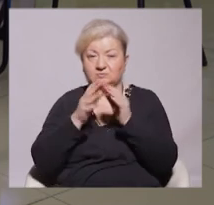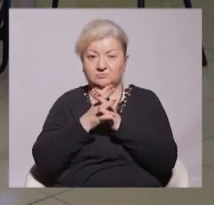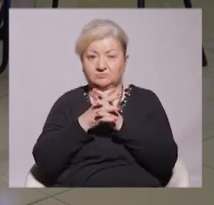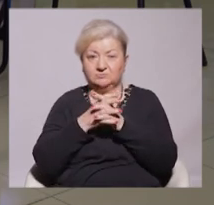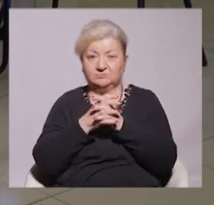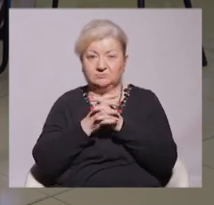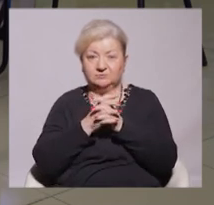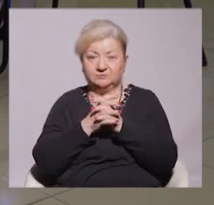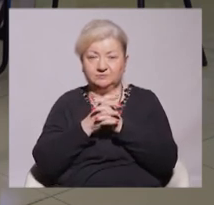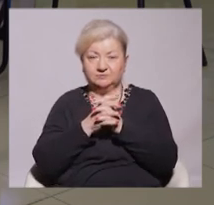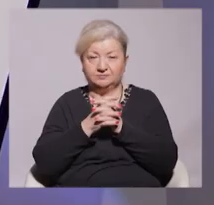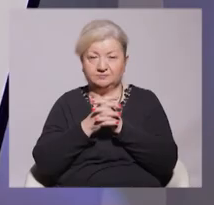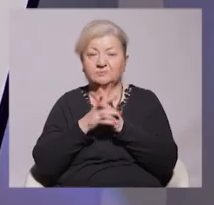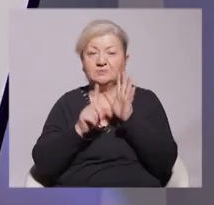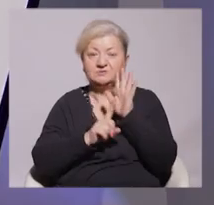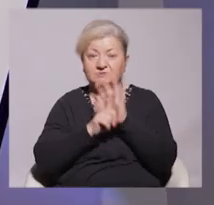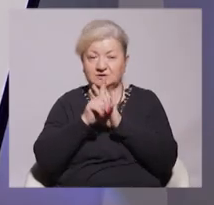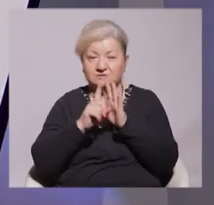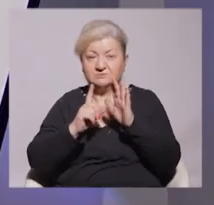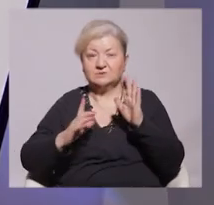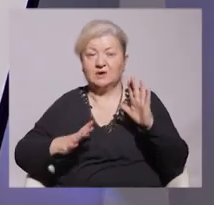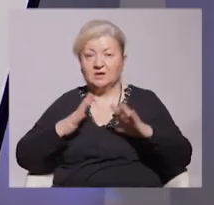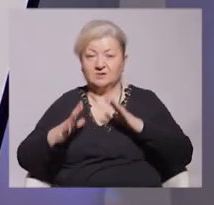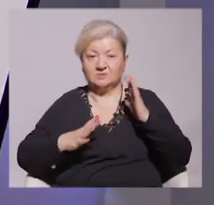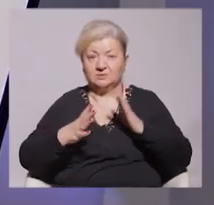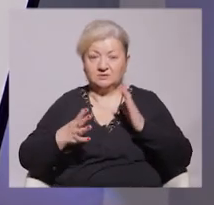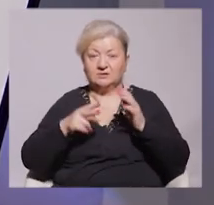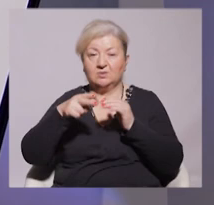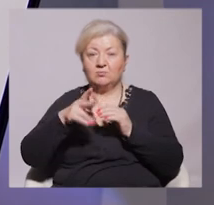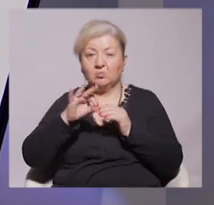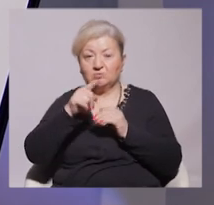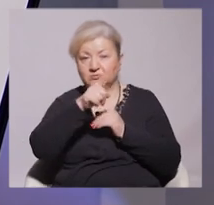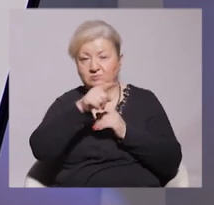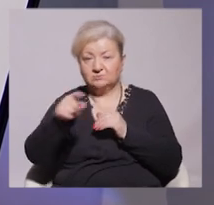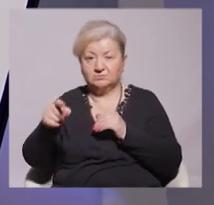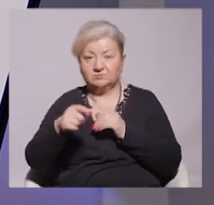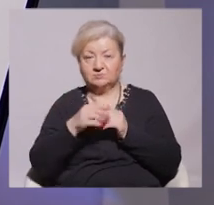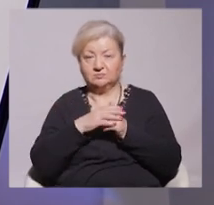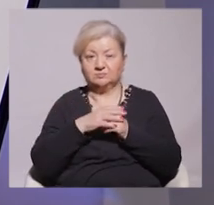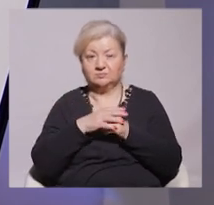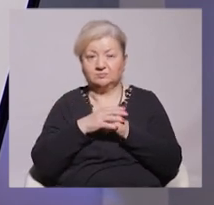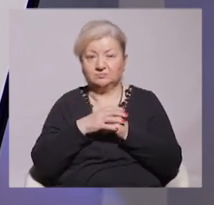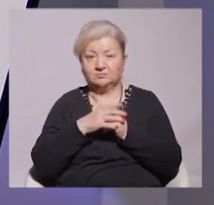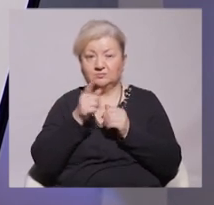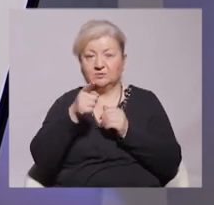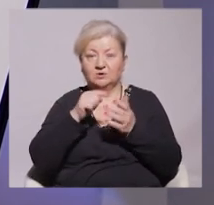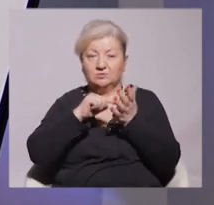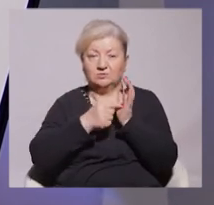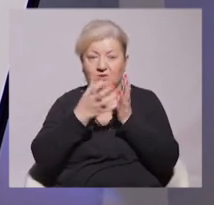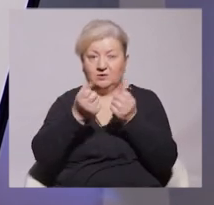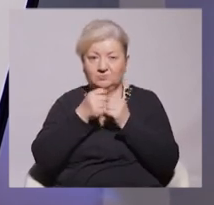კვადრატში შეფარდებული 2-ზე, ანუ საწყისი ენერგია, ხოლო პოტენციური ენერგიის ნულოვანი დონე ავიღოთ აი